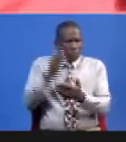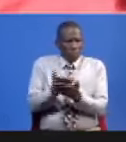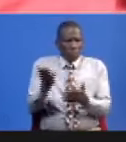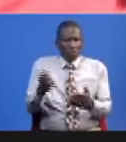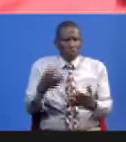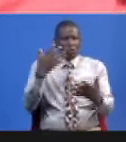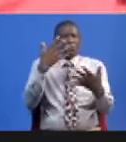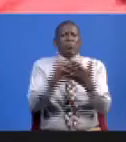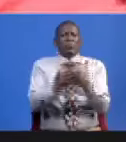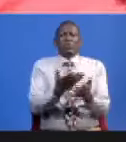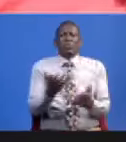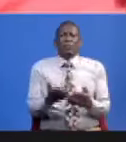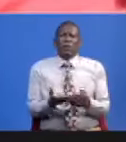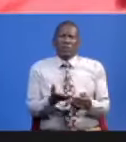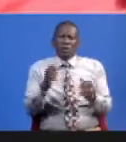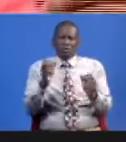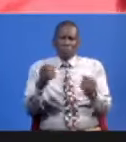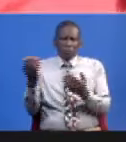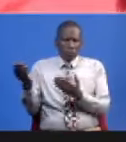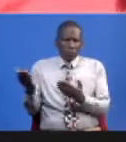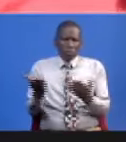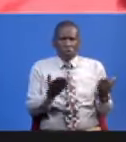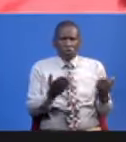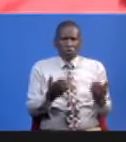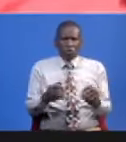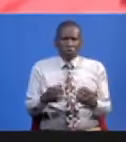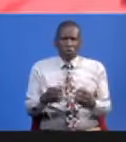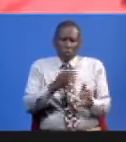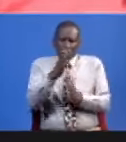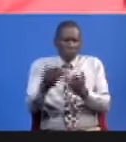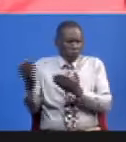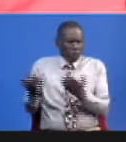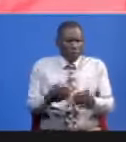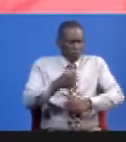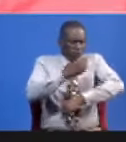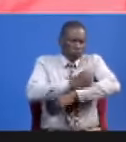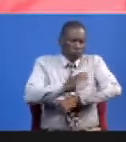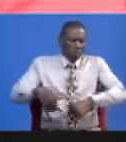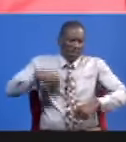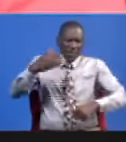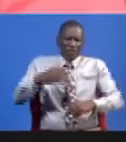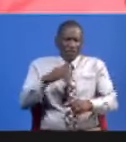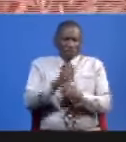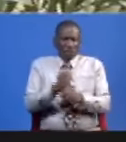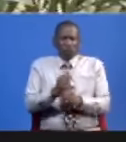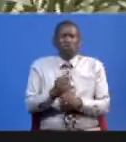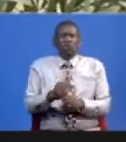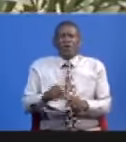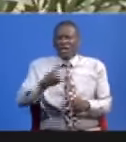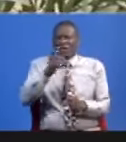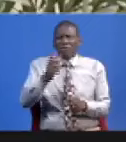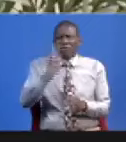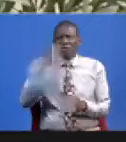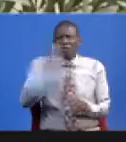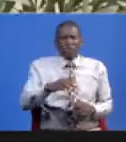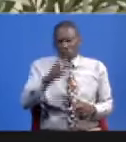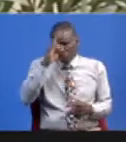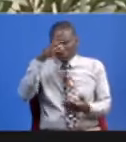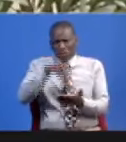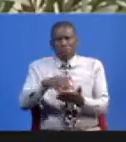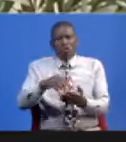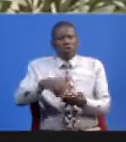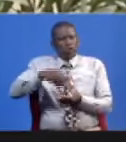in custody. There will be an arrangement to bring them every morning to school, do exam and take them back to police station. Wazazi